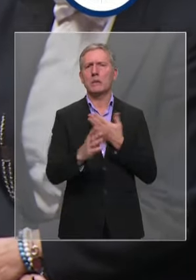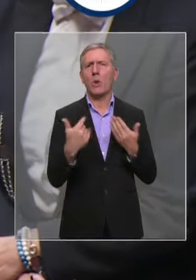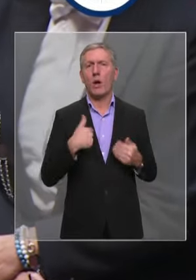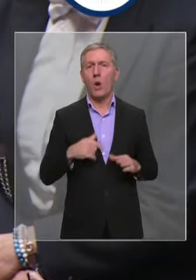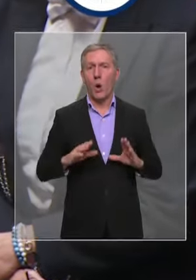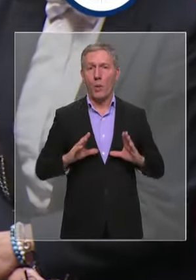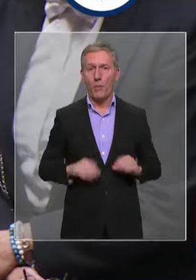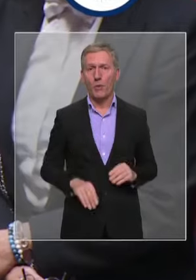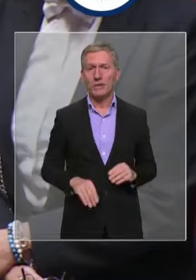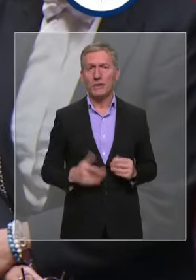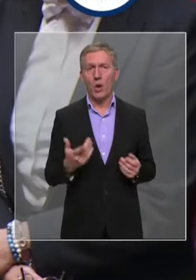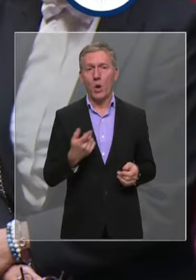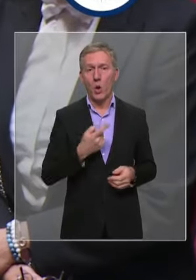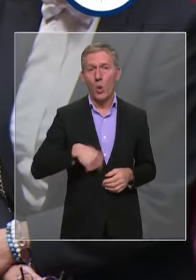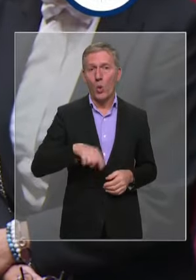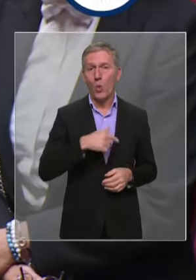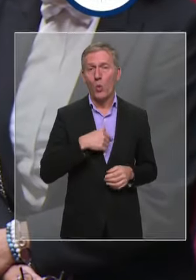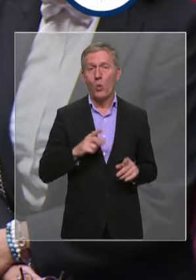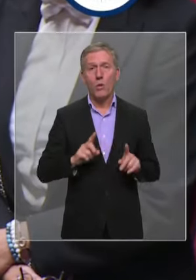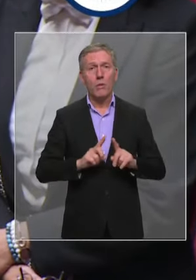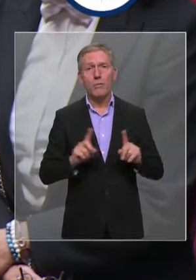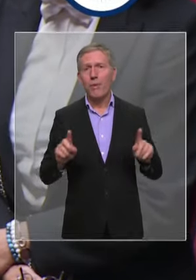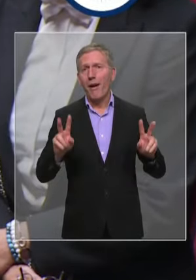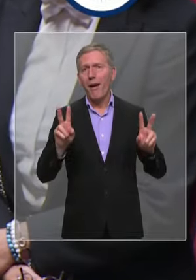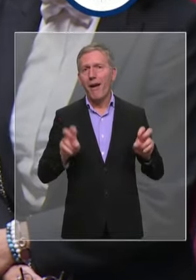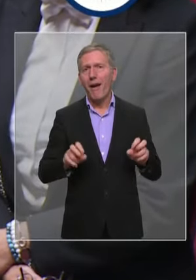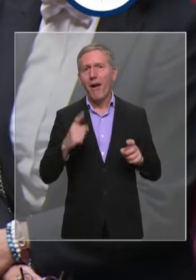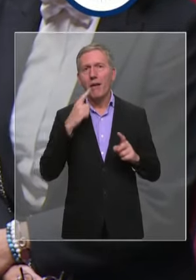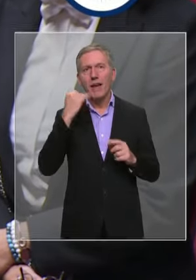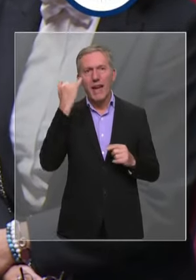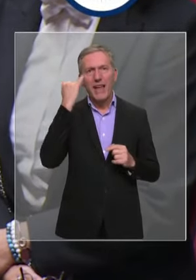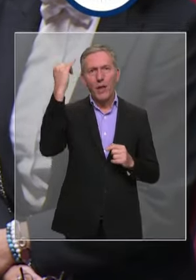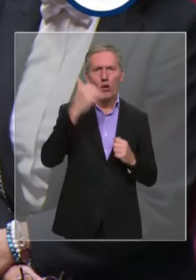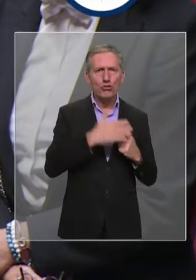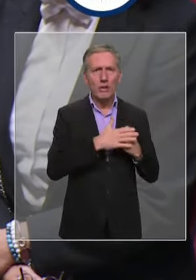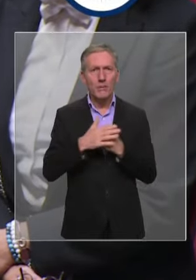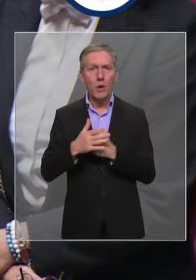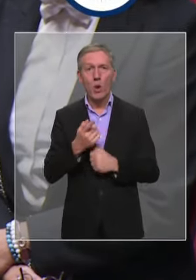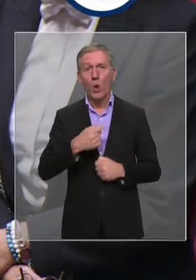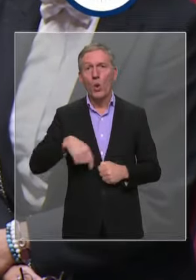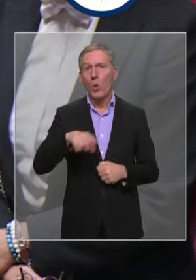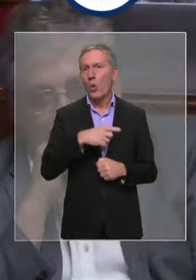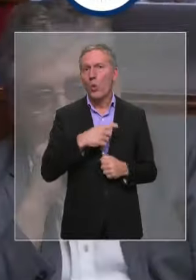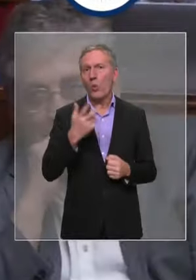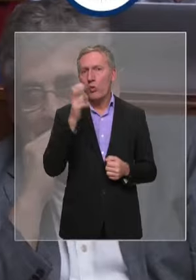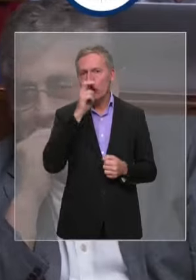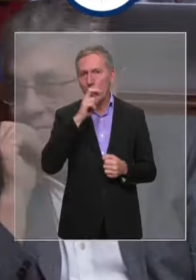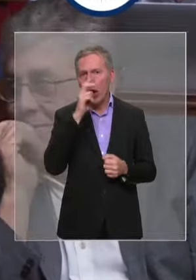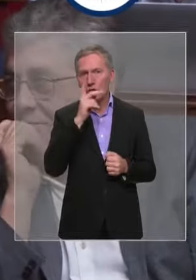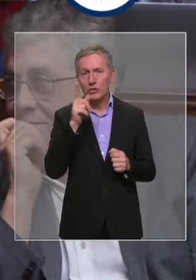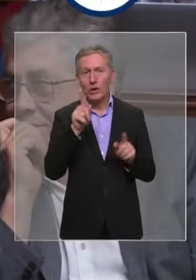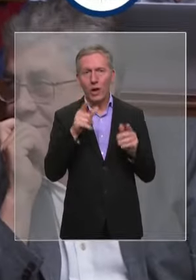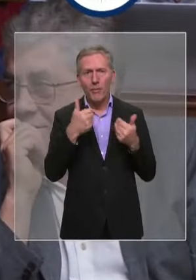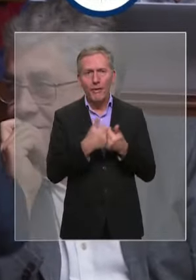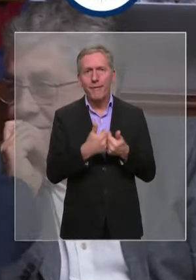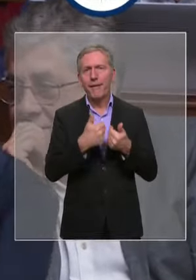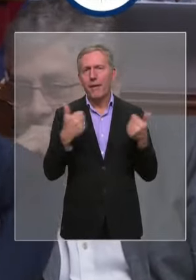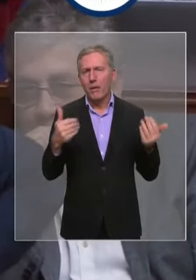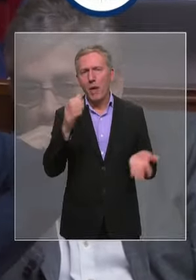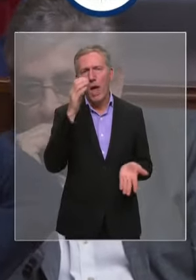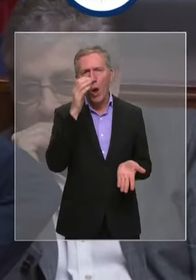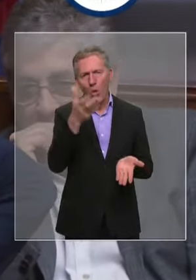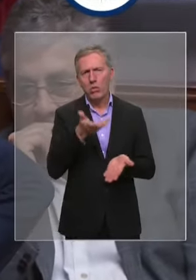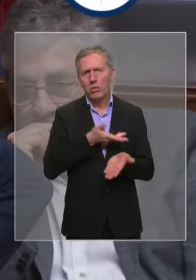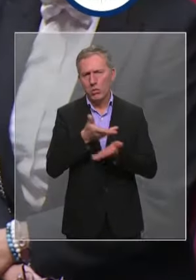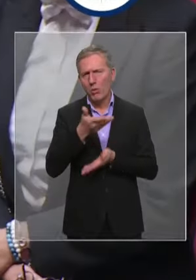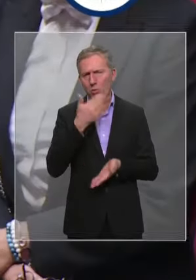position, contrairement à la vôtre, c'est que nous ne sommes pas dans une logique idéologique. Ce que nous avons cherché, c'est une distinction. Je vous ai écouté, on va